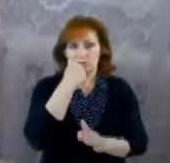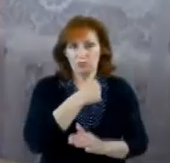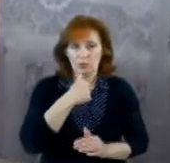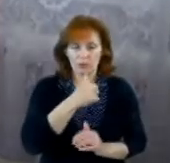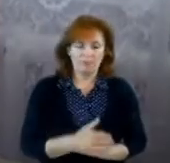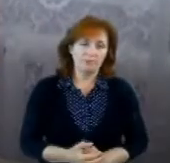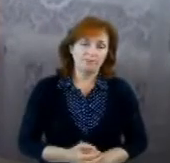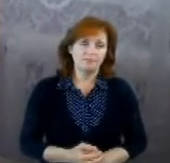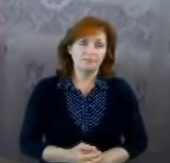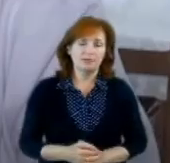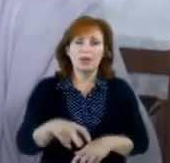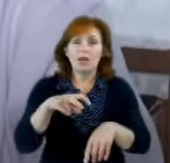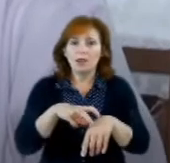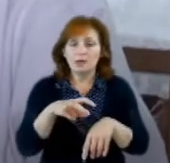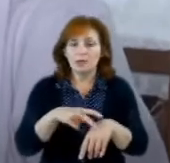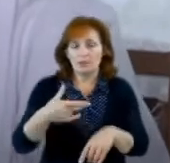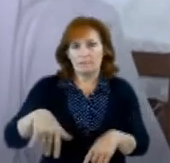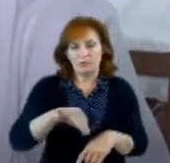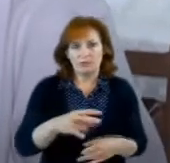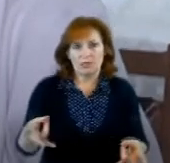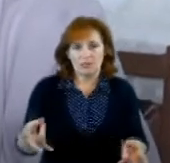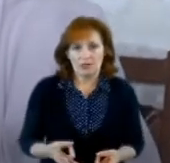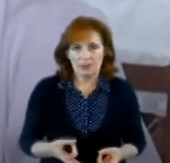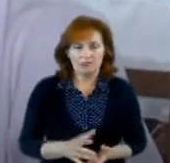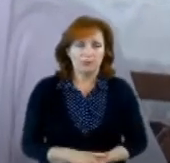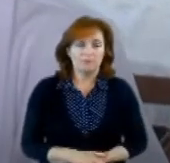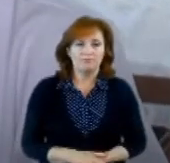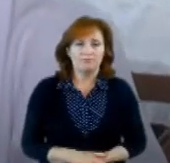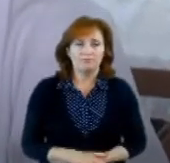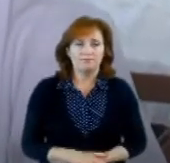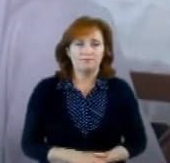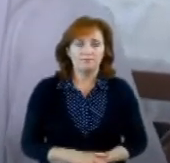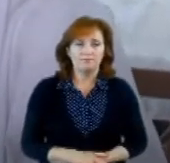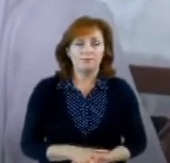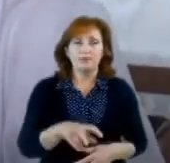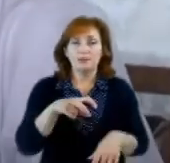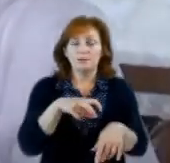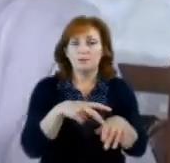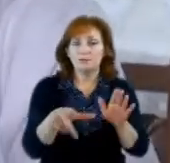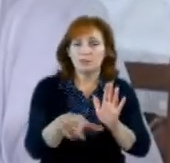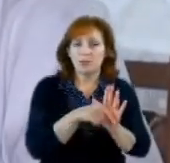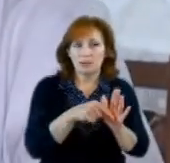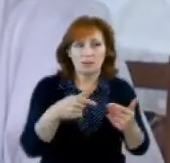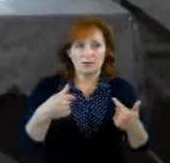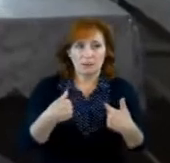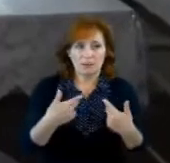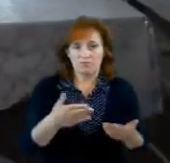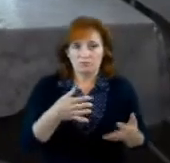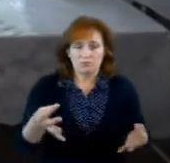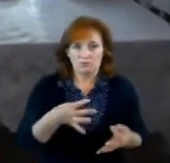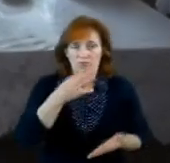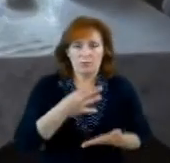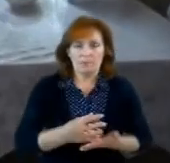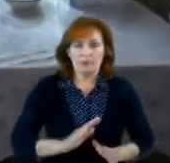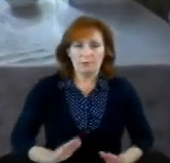Лікар везде треба. Щеплення ти саме робить. З лікарем я ні за що не відповідаю.